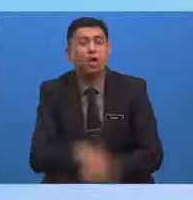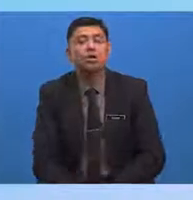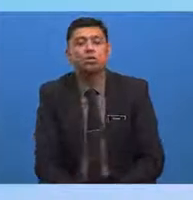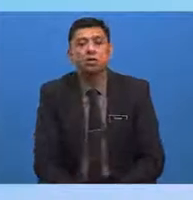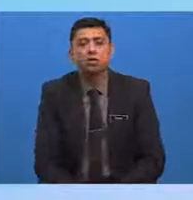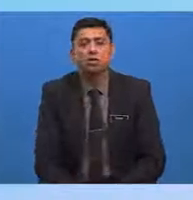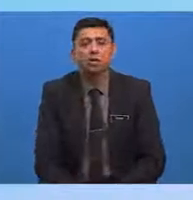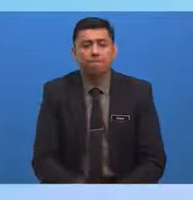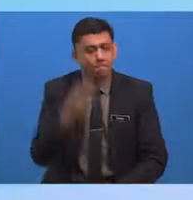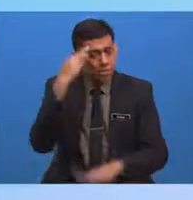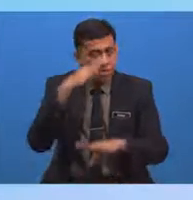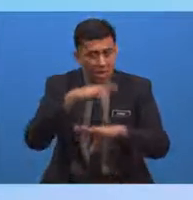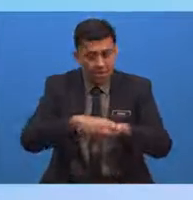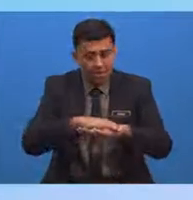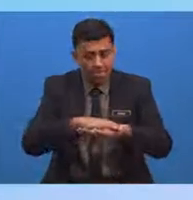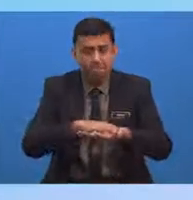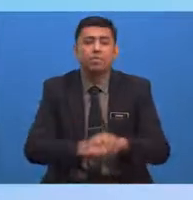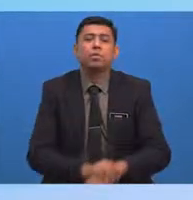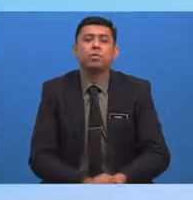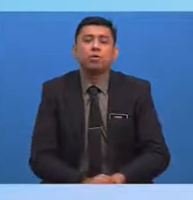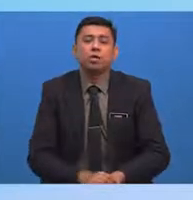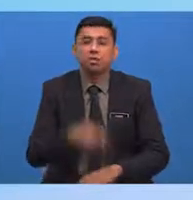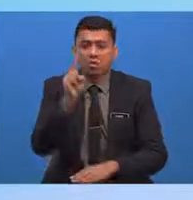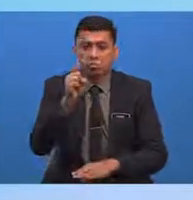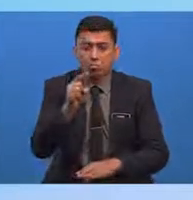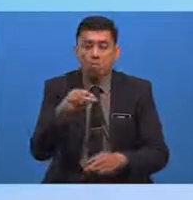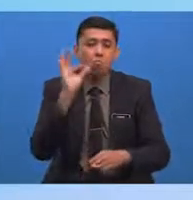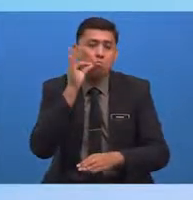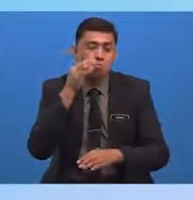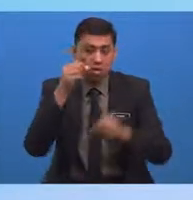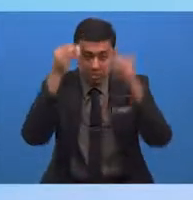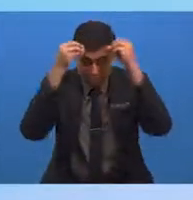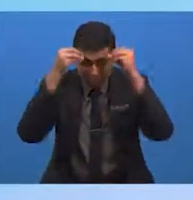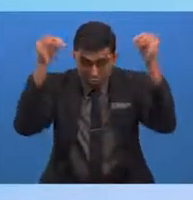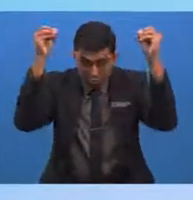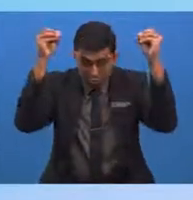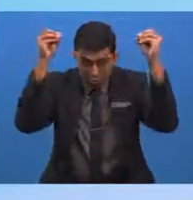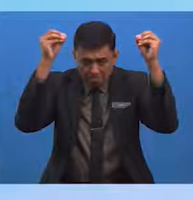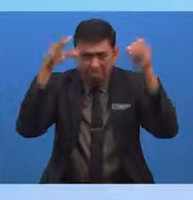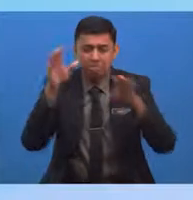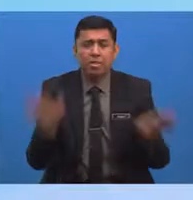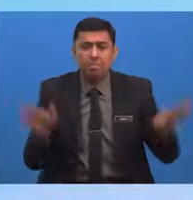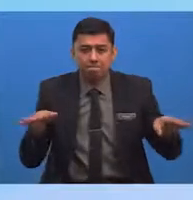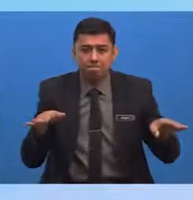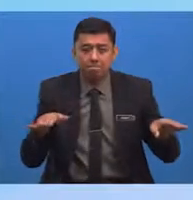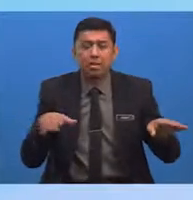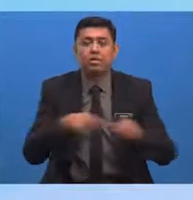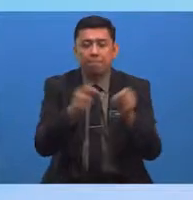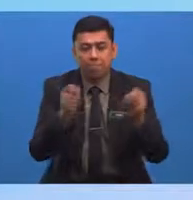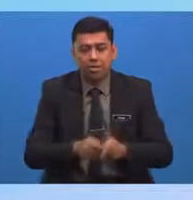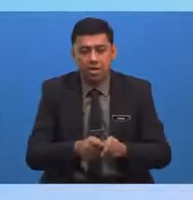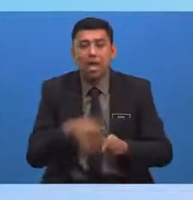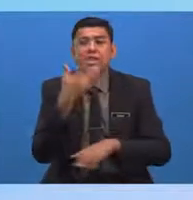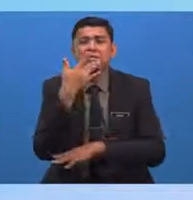juga dipercayai bahawa jika sebuah tanduk kelihatan terbang di atas kediaman, ia akan membawa nasib baik